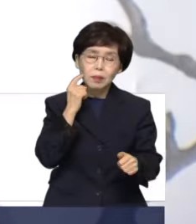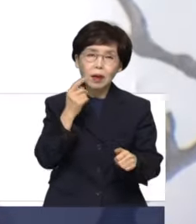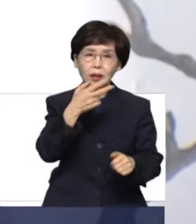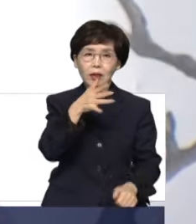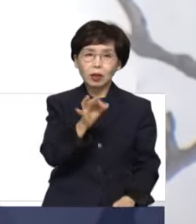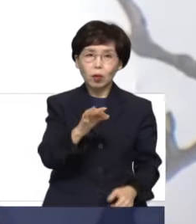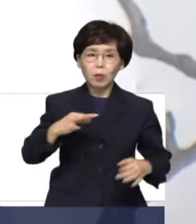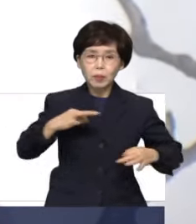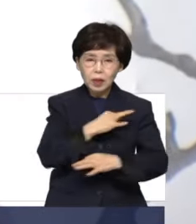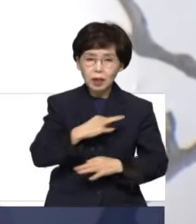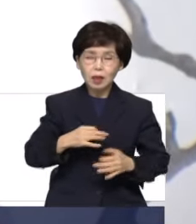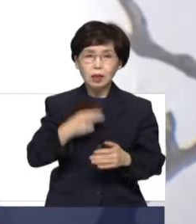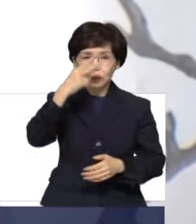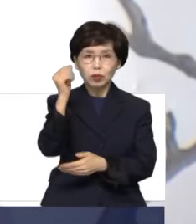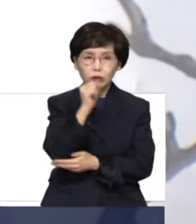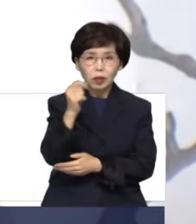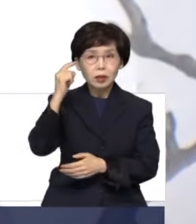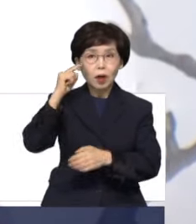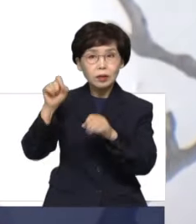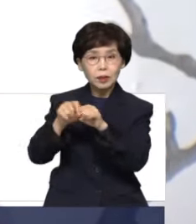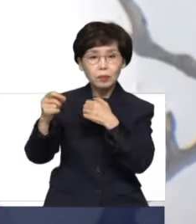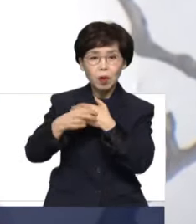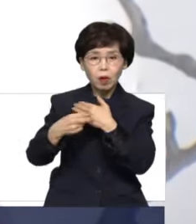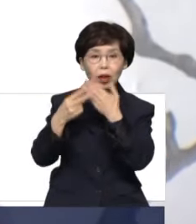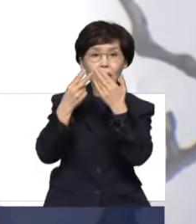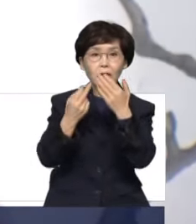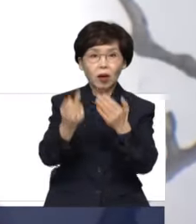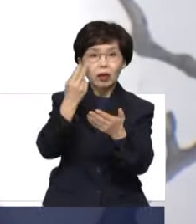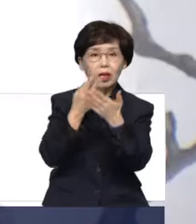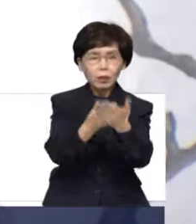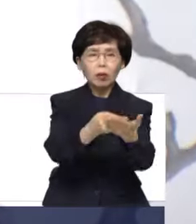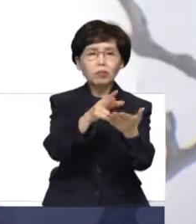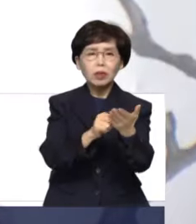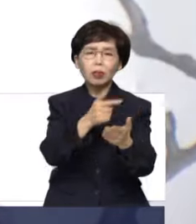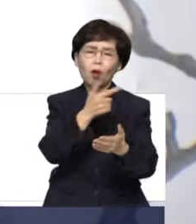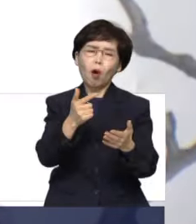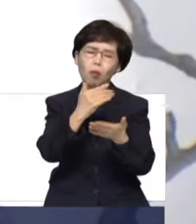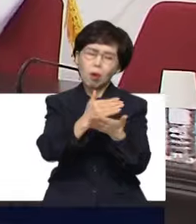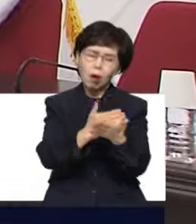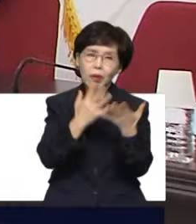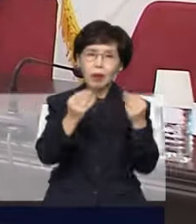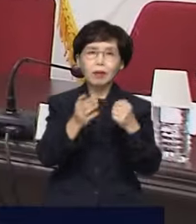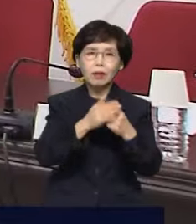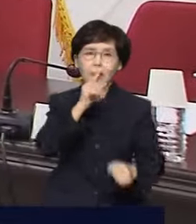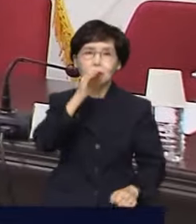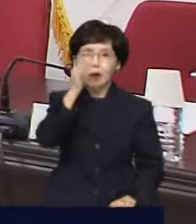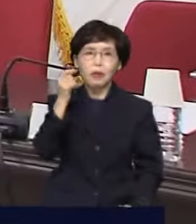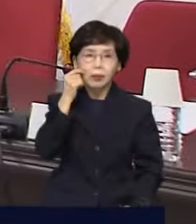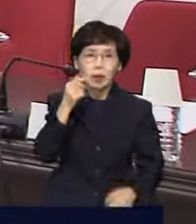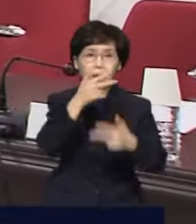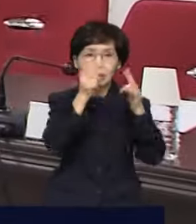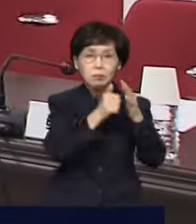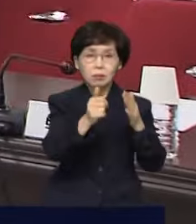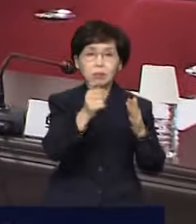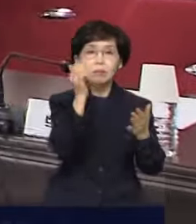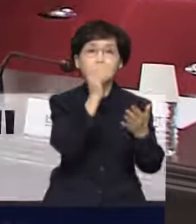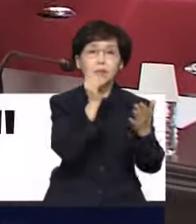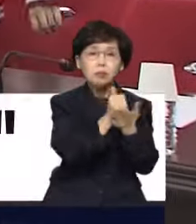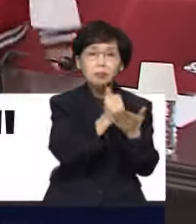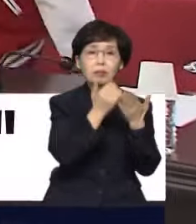음주운전, 정신병원 의혹. 제가 너무 많아서 다 말을 못하겠어요. 이 대표를 공천한